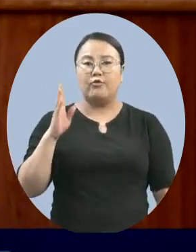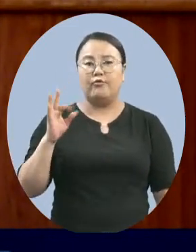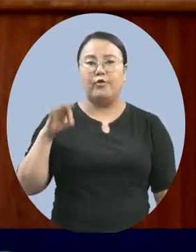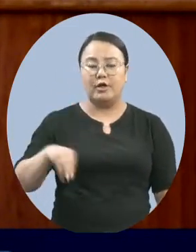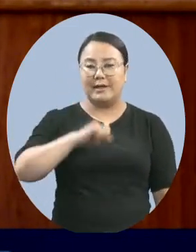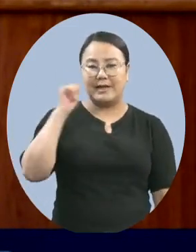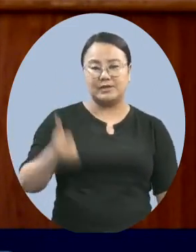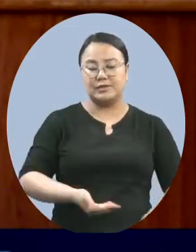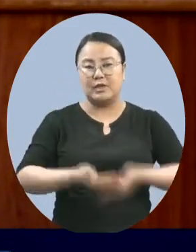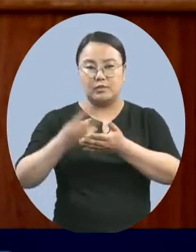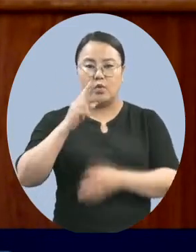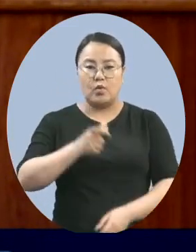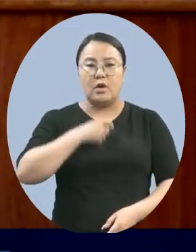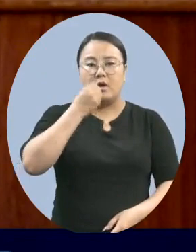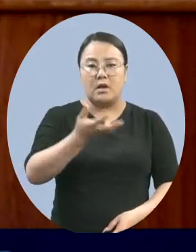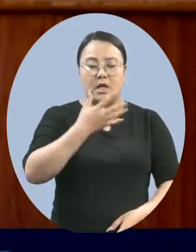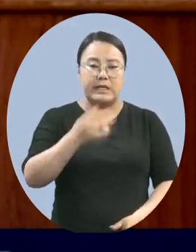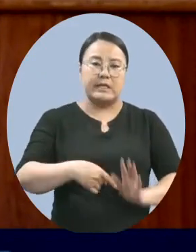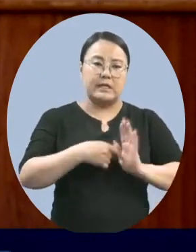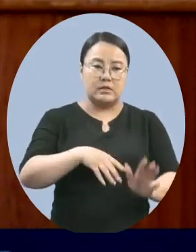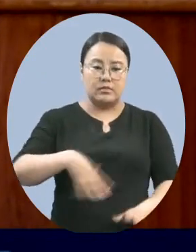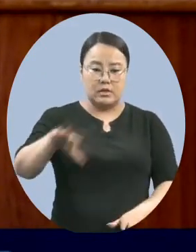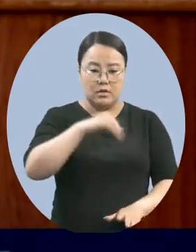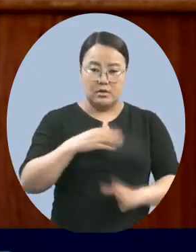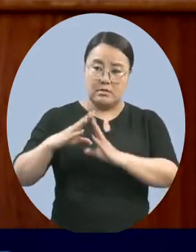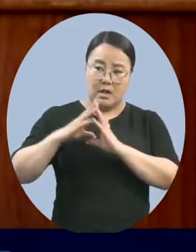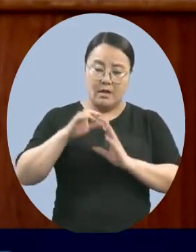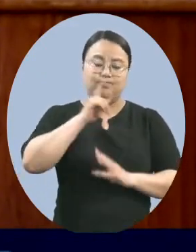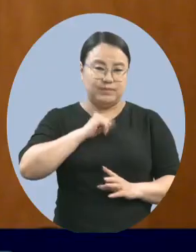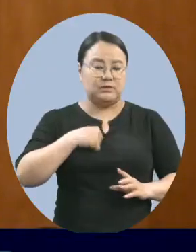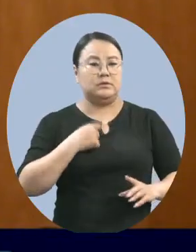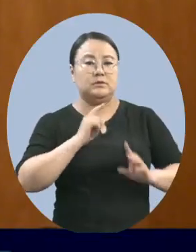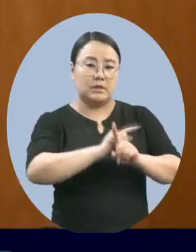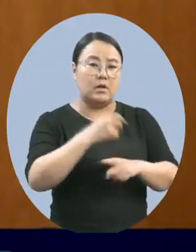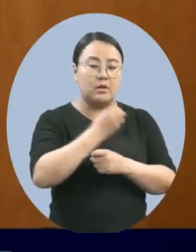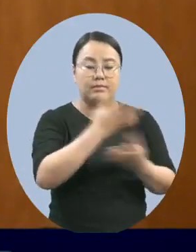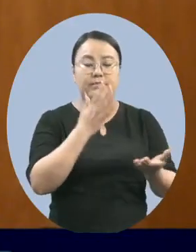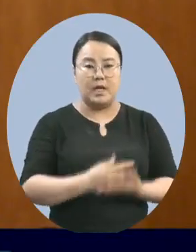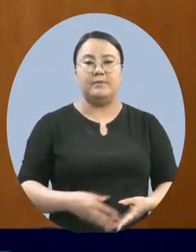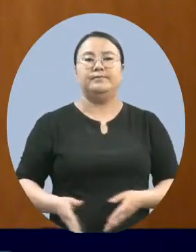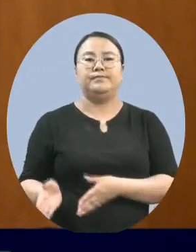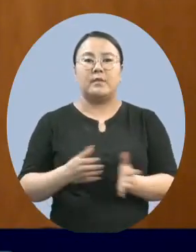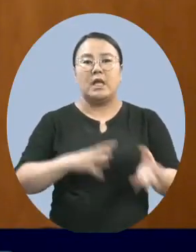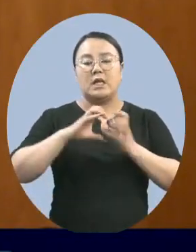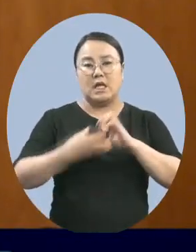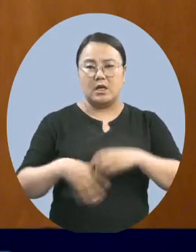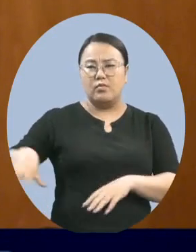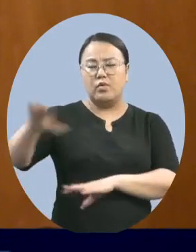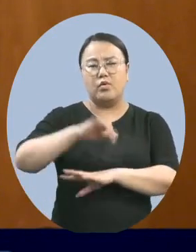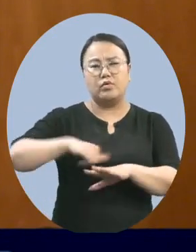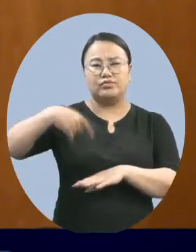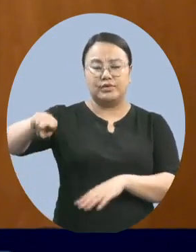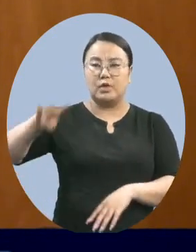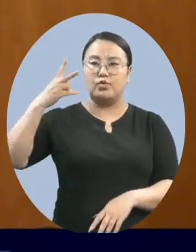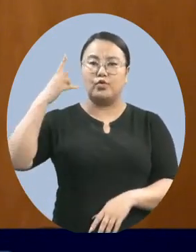квотын асуудлыг дэмжиж үг хэлж өөрсдийнхөө үзлүүдийг илэрхийлээрэ гэдэг үүргийг бидэнд өгсөн учраас бид үг хэлж байгаа. Дэлхийн бүх улс орнууд, за нэгдсэн үндэсний байгууллагын